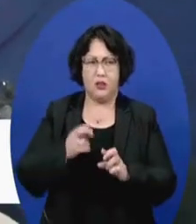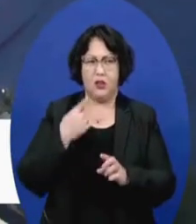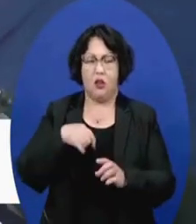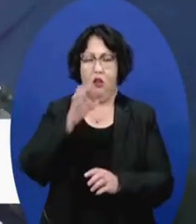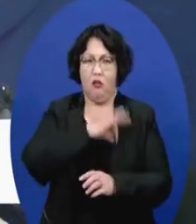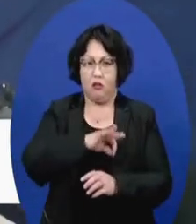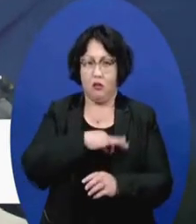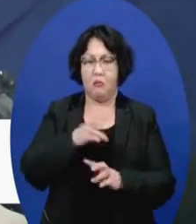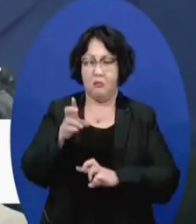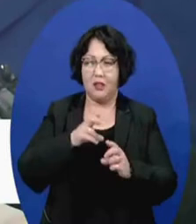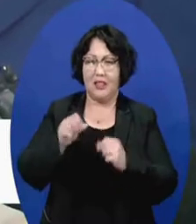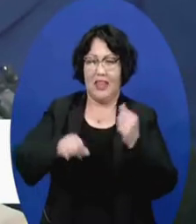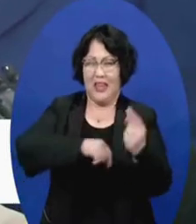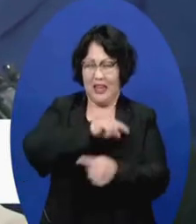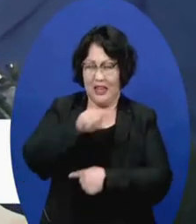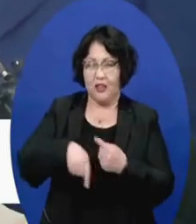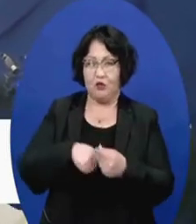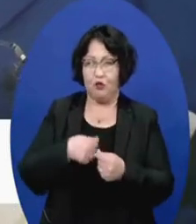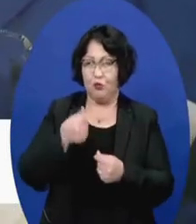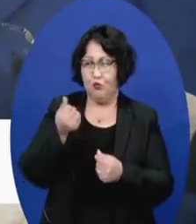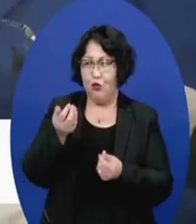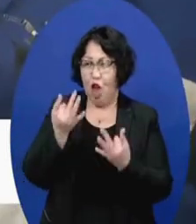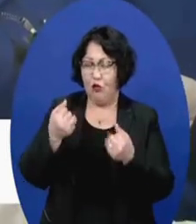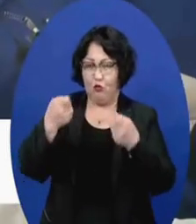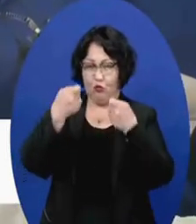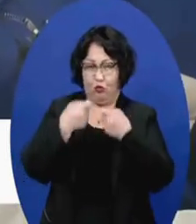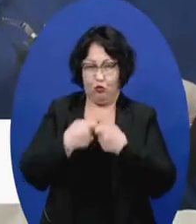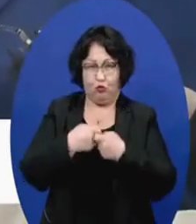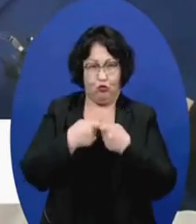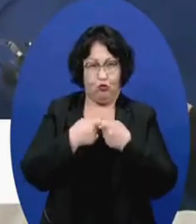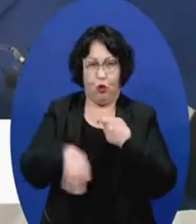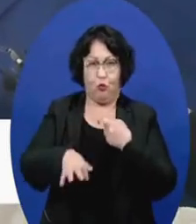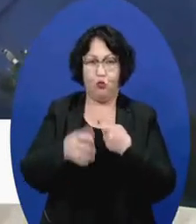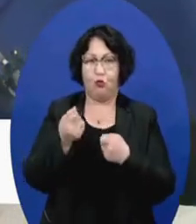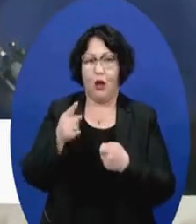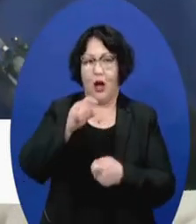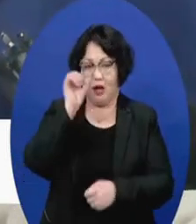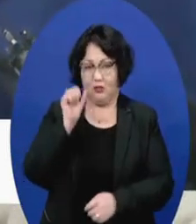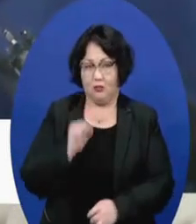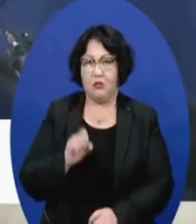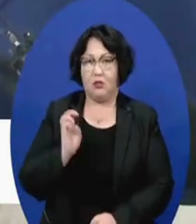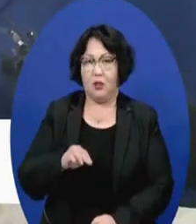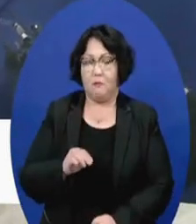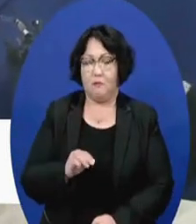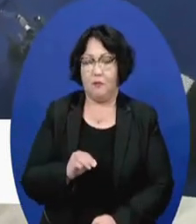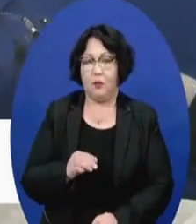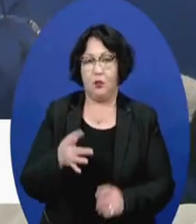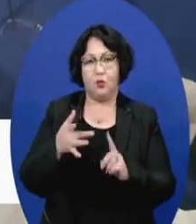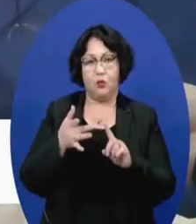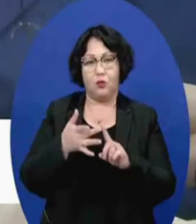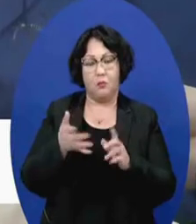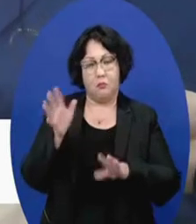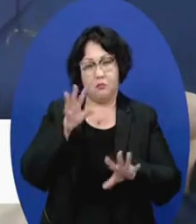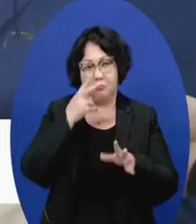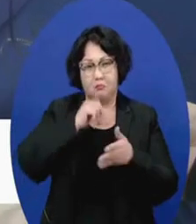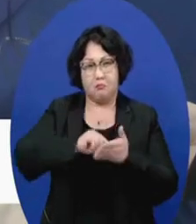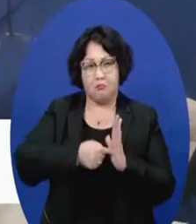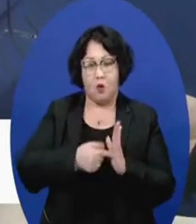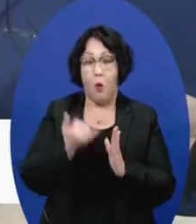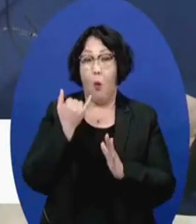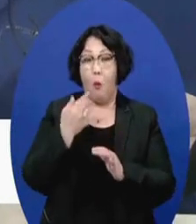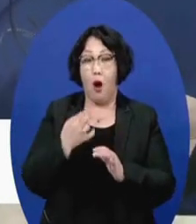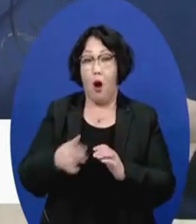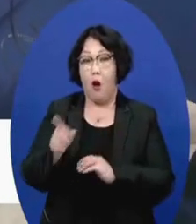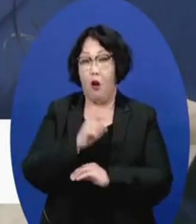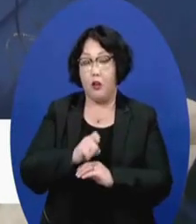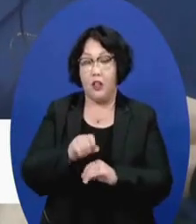бол бизнесийнх нь эргэлт нь таахгүй болохоор зэрэг нөгөө жоохон асуудал үүсгэдэг аа. Аа бид нар дунджаар ингээд тооцоолоод үзэхэд Улаанбаатар хотын